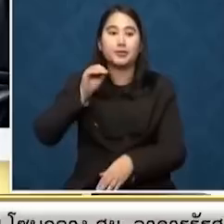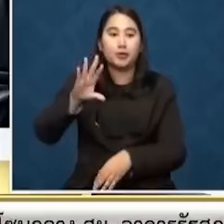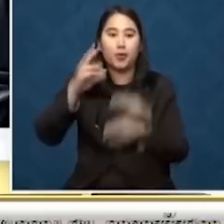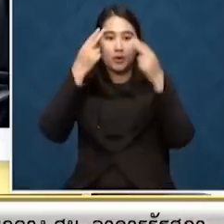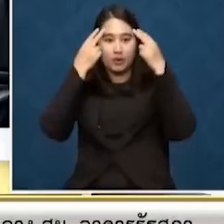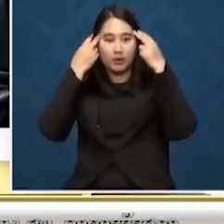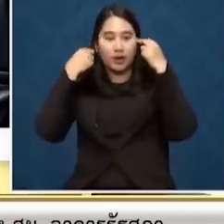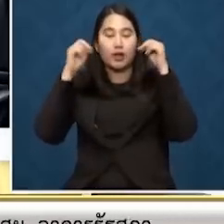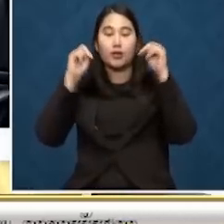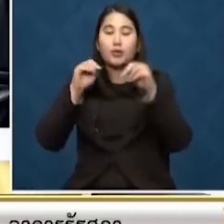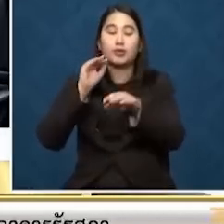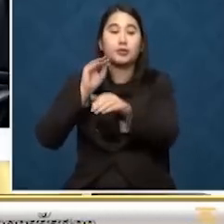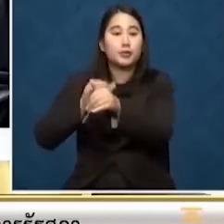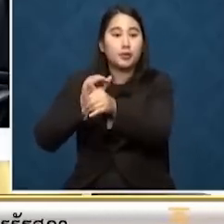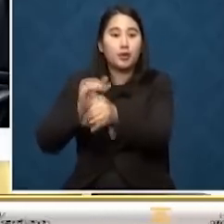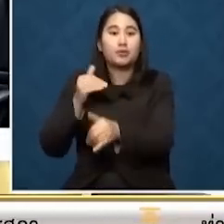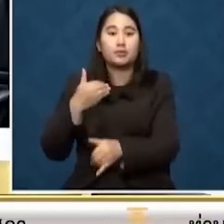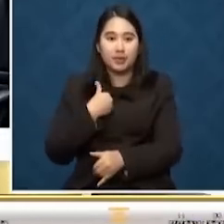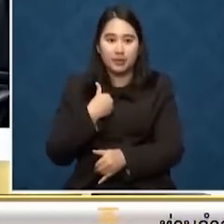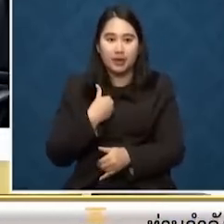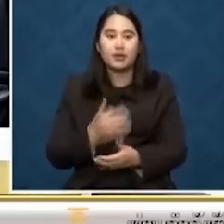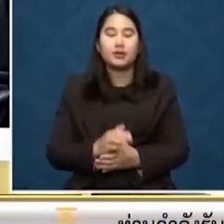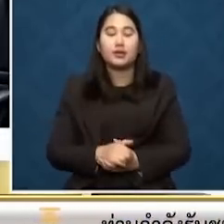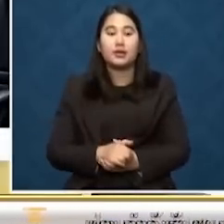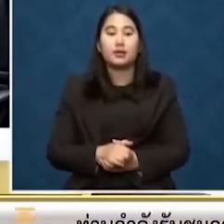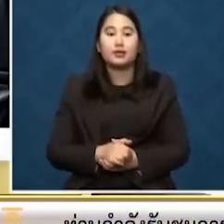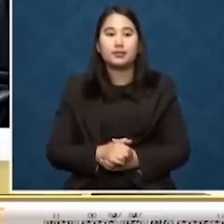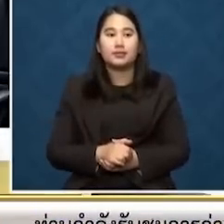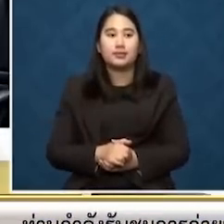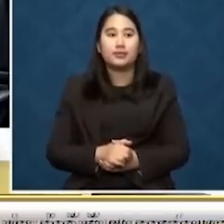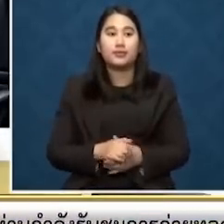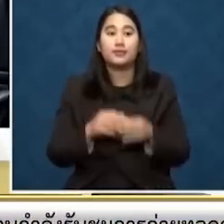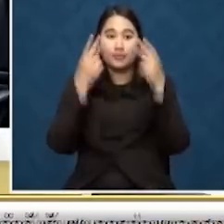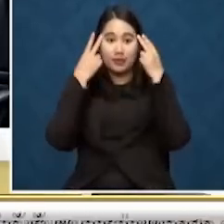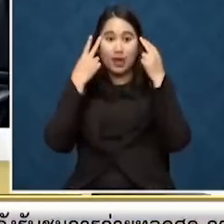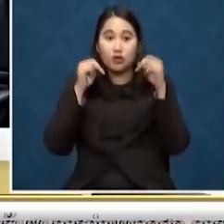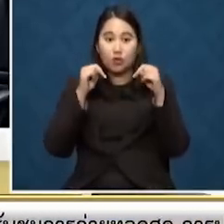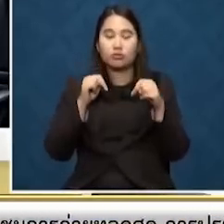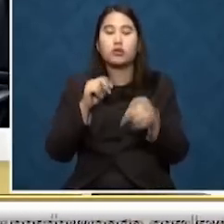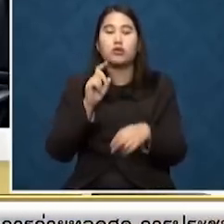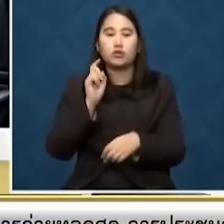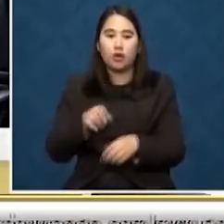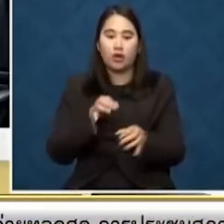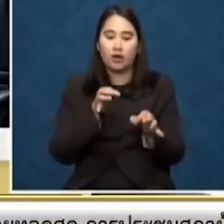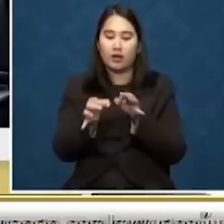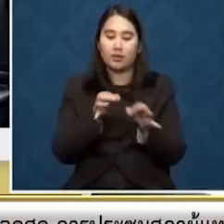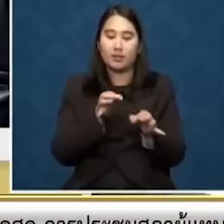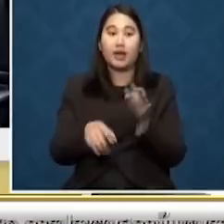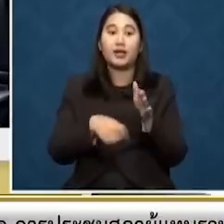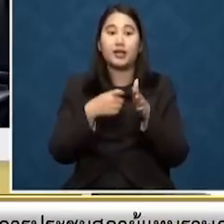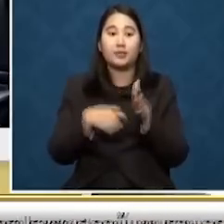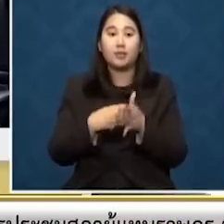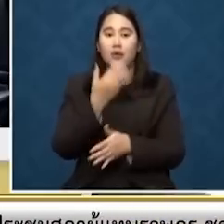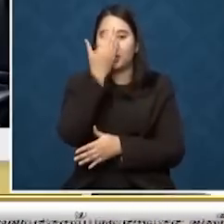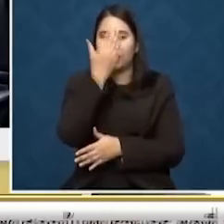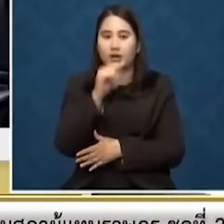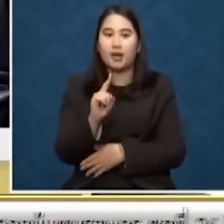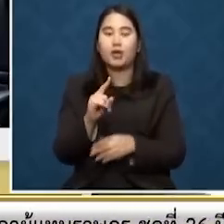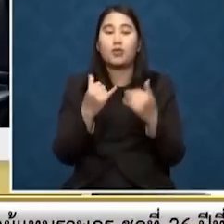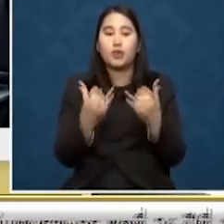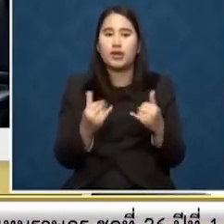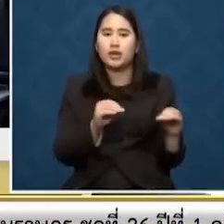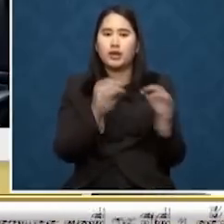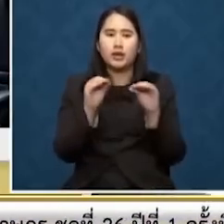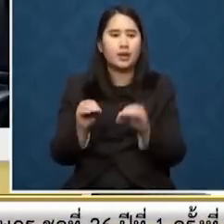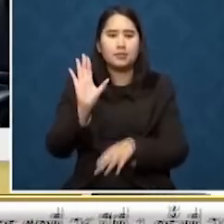โตโต้เขาก็แบบโอ้โหนะฮะแบบนี้ได้ยังไงกันมันก็เกิดขึ้นสิเกิดเรื่องสิเกิด